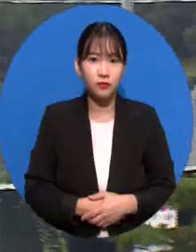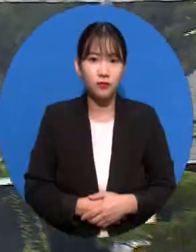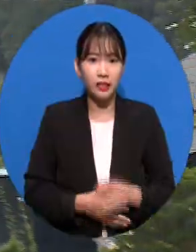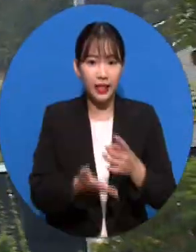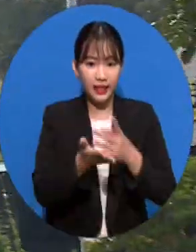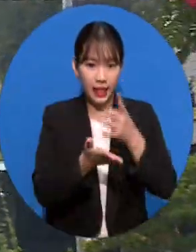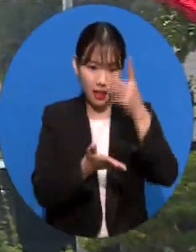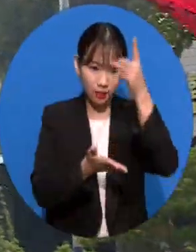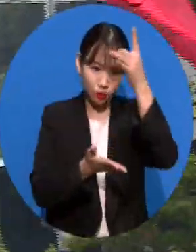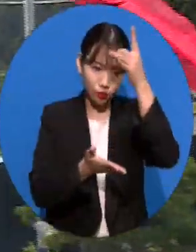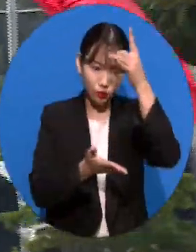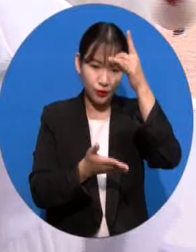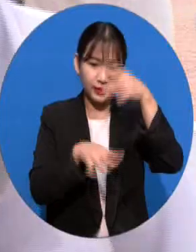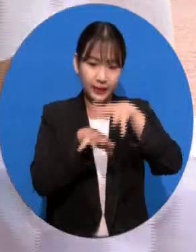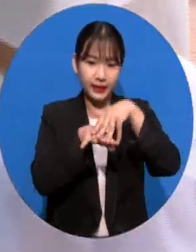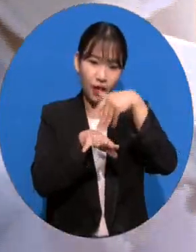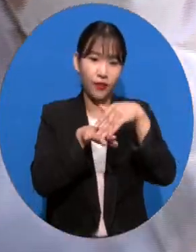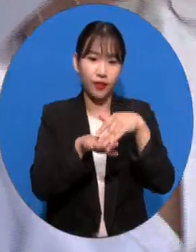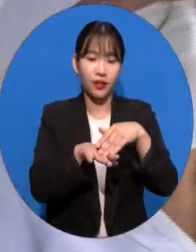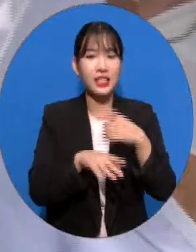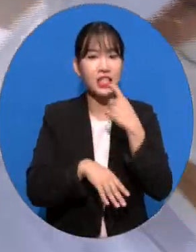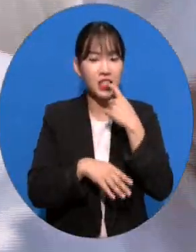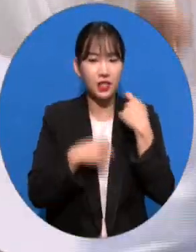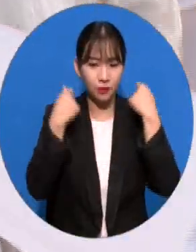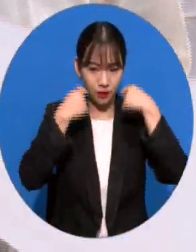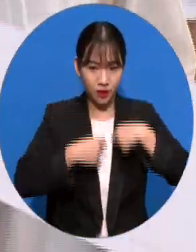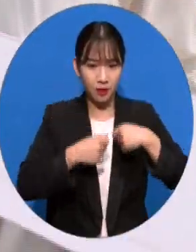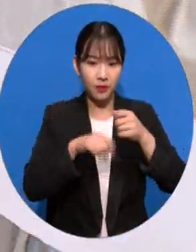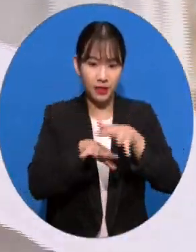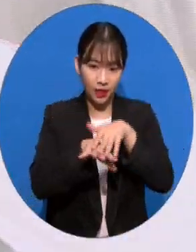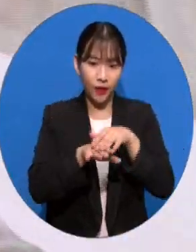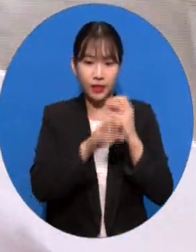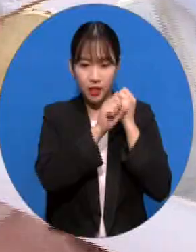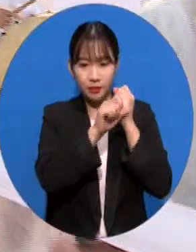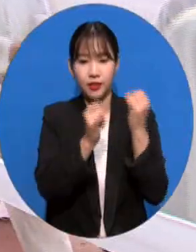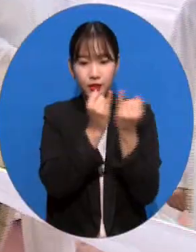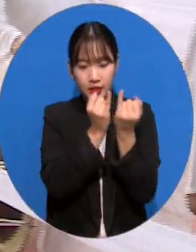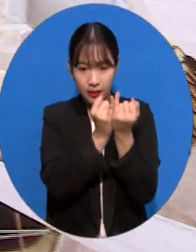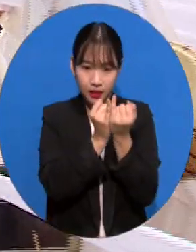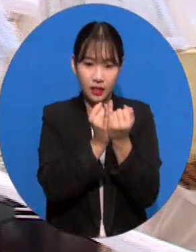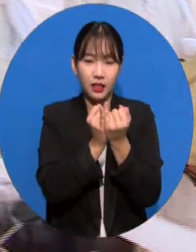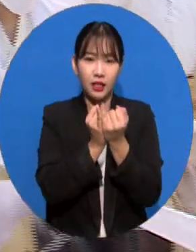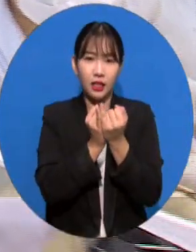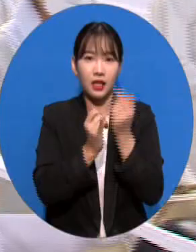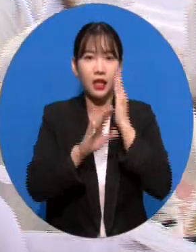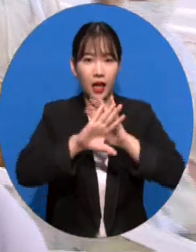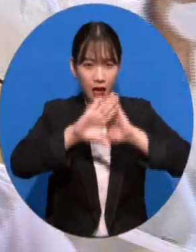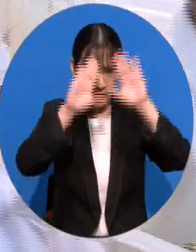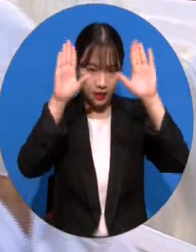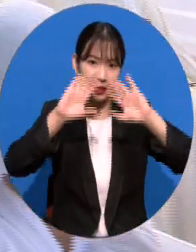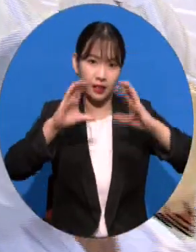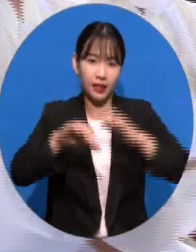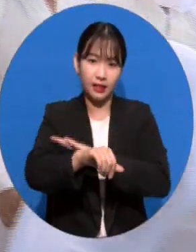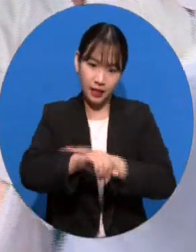대나무 깃대에 만장이 나부끼고 흰 옷에 하얀 질배를 잡은 아녀자들이 망자의 극락왕생을 기원하며